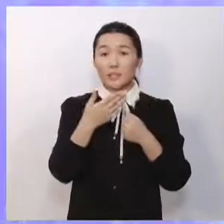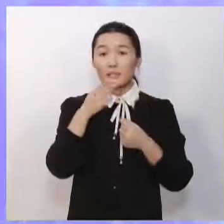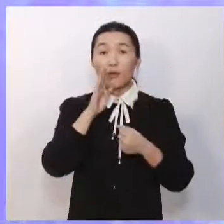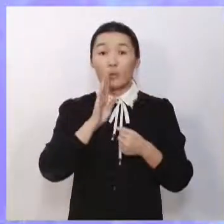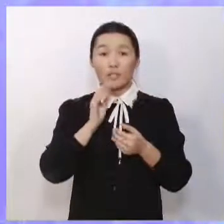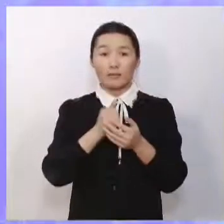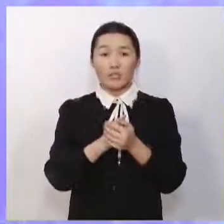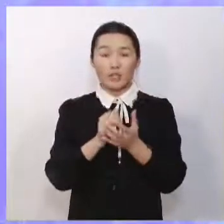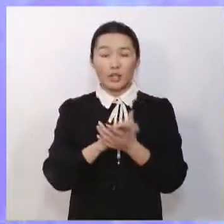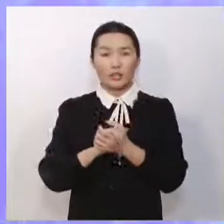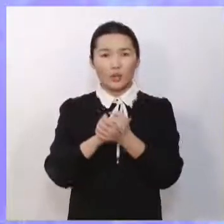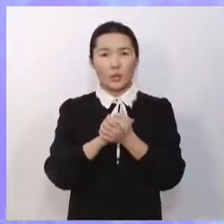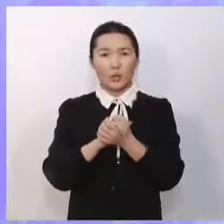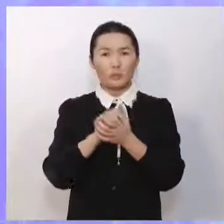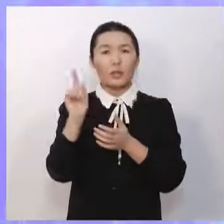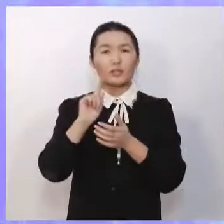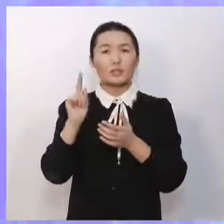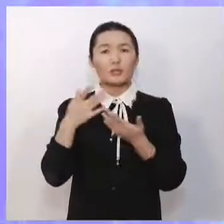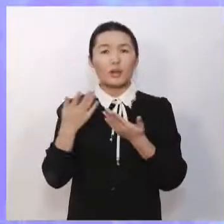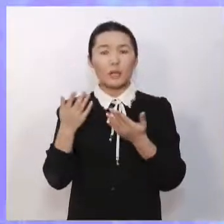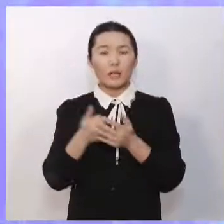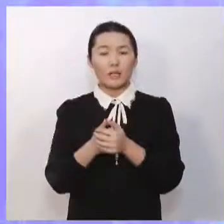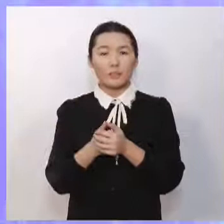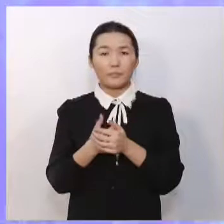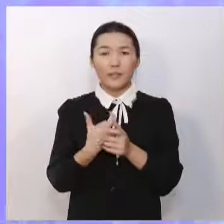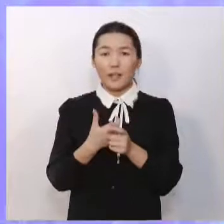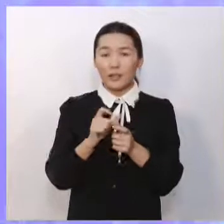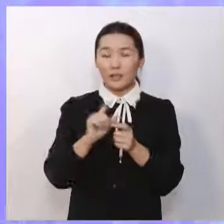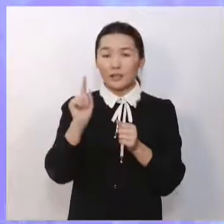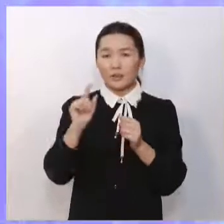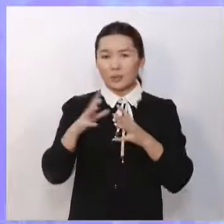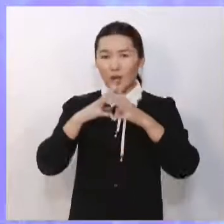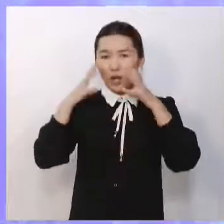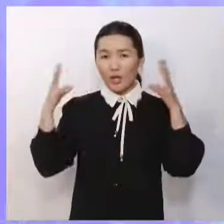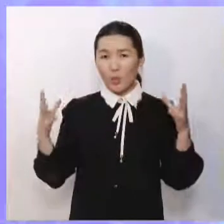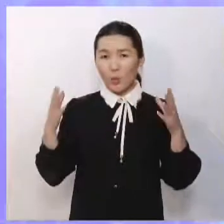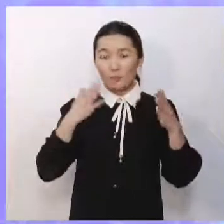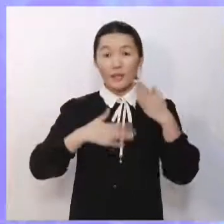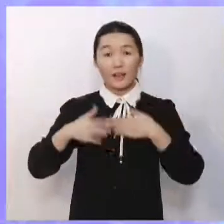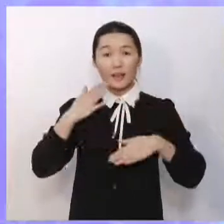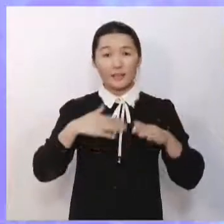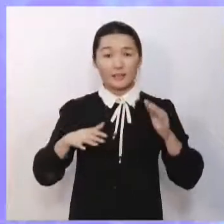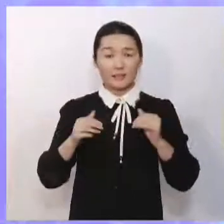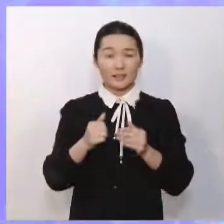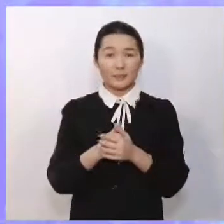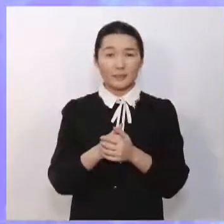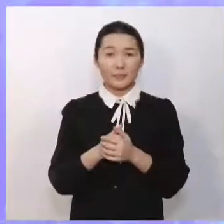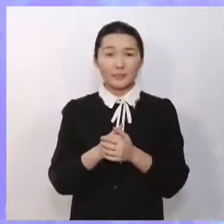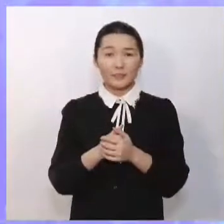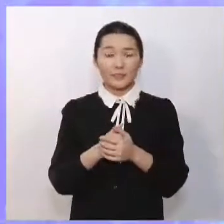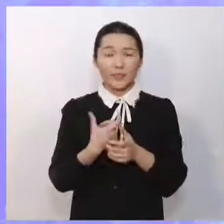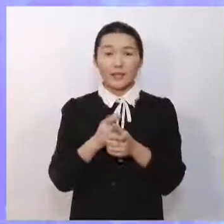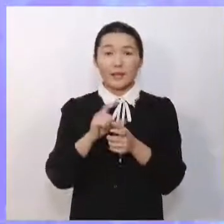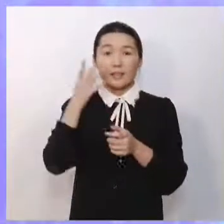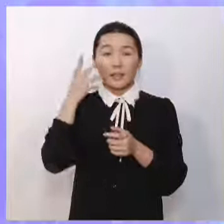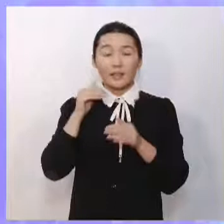девочки, «Дружба, что такое?» «Это что-то огромное, радостное, большое. Это